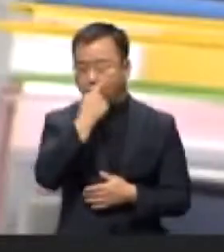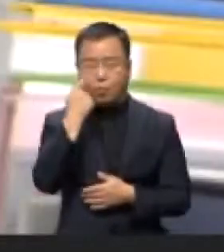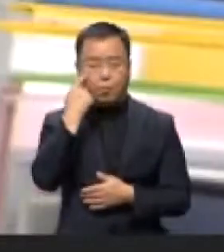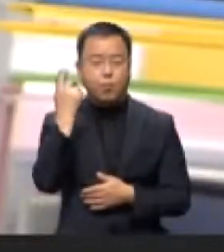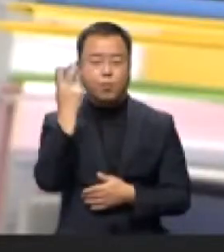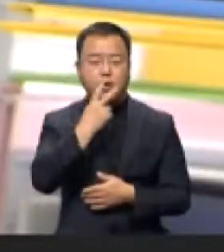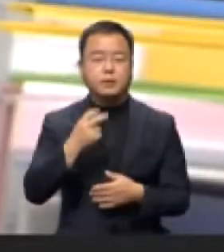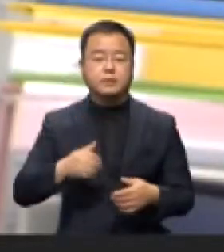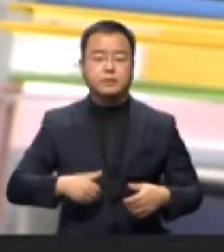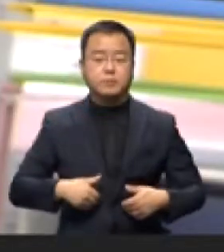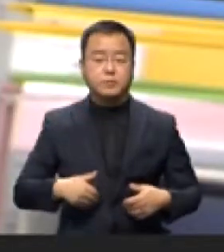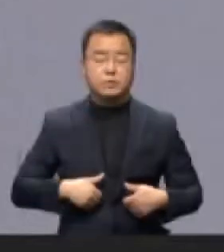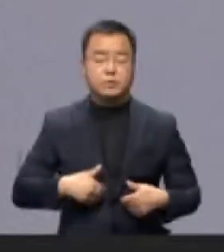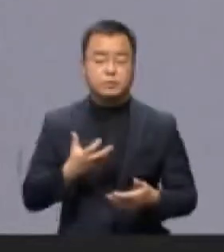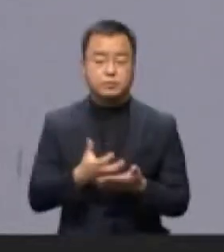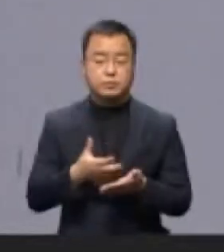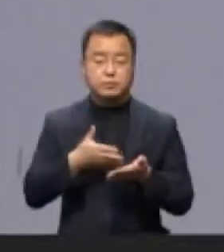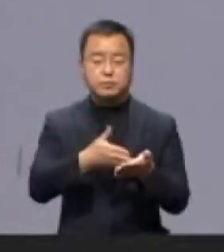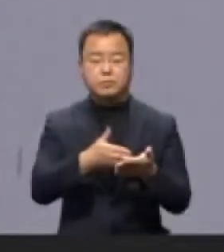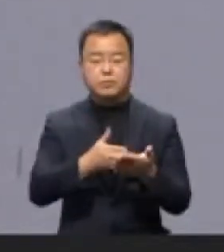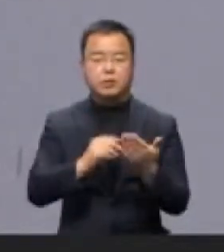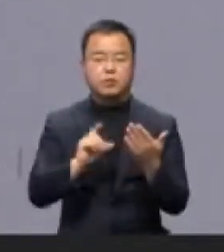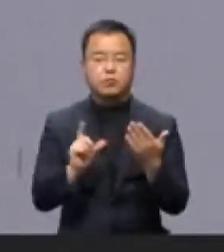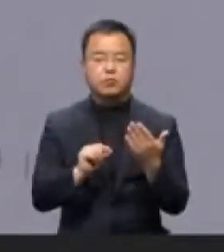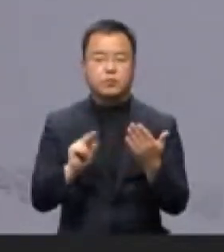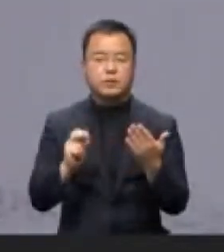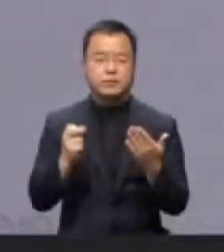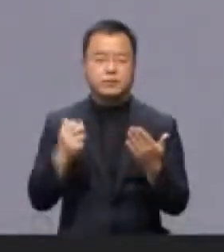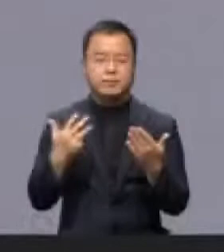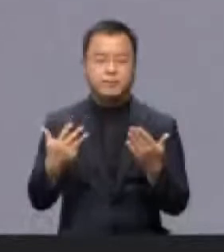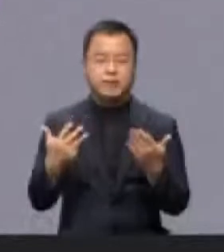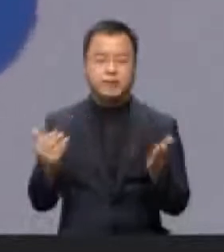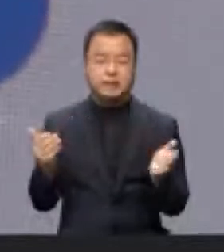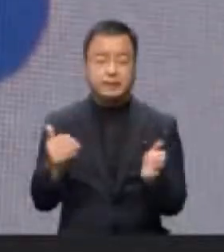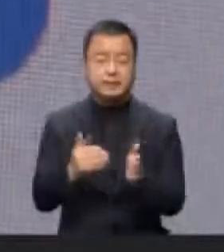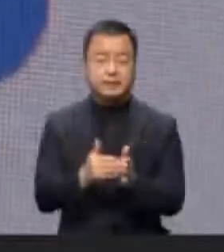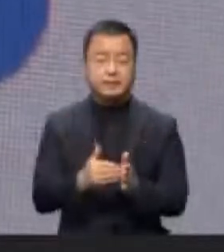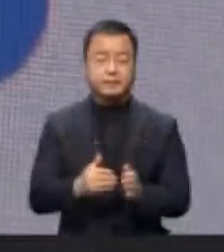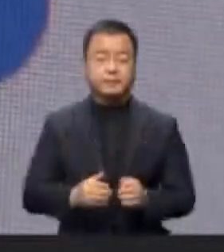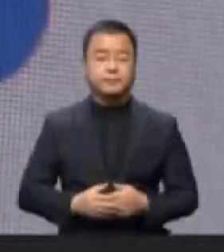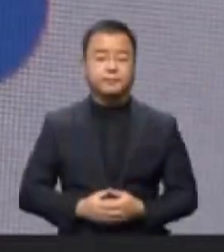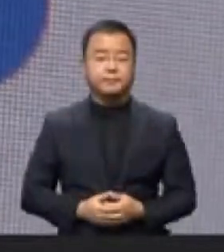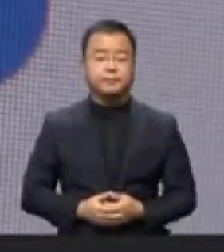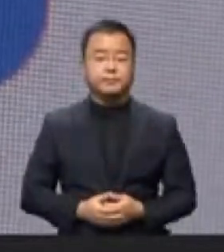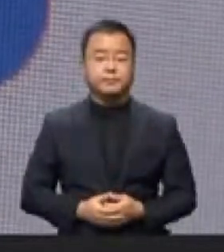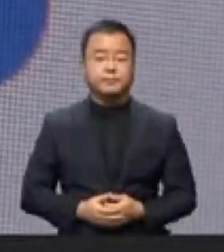수시모집 원서접수는 오는 28일까지 진행됩니다 ebsu 수차 은 합니다